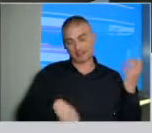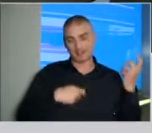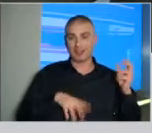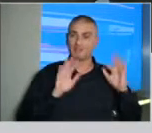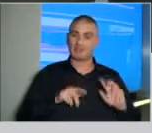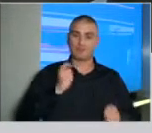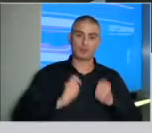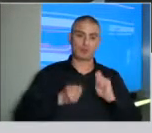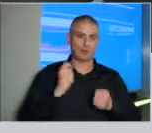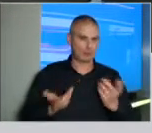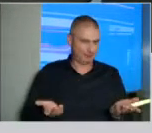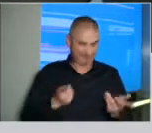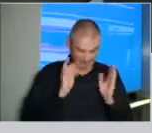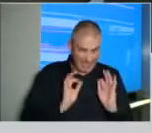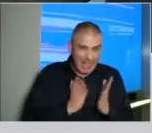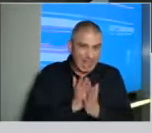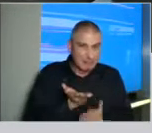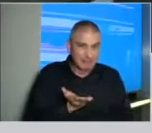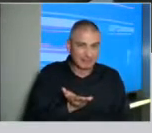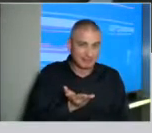וגם בטופים. פתחי, זה אמין?